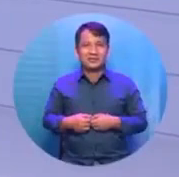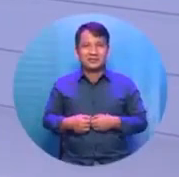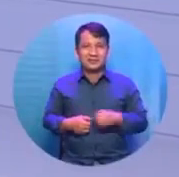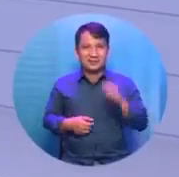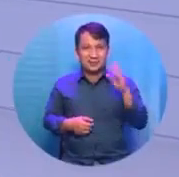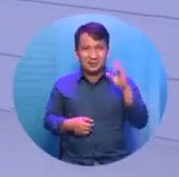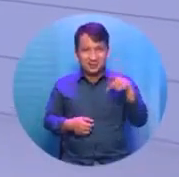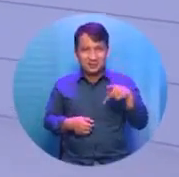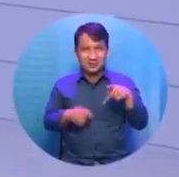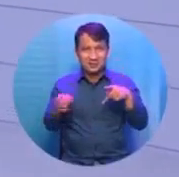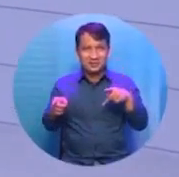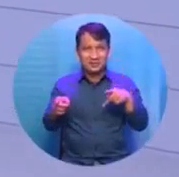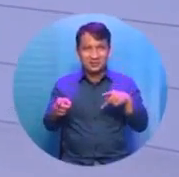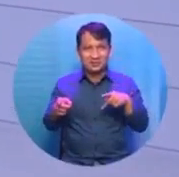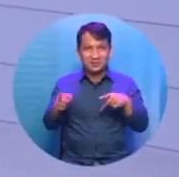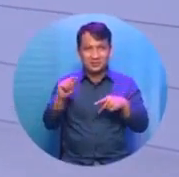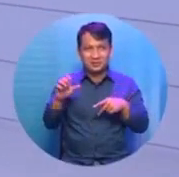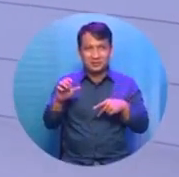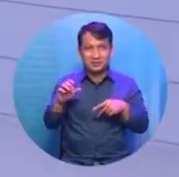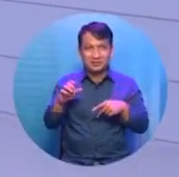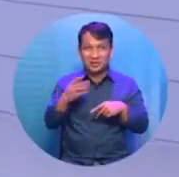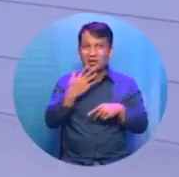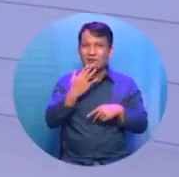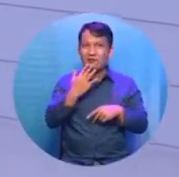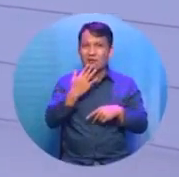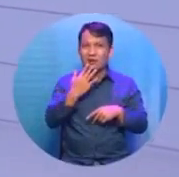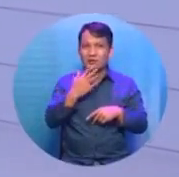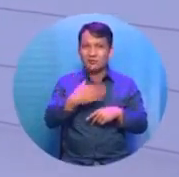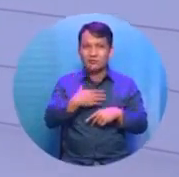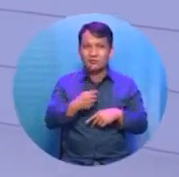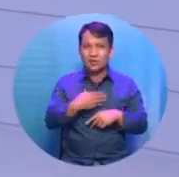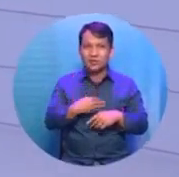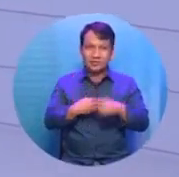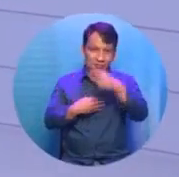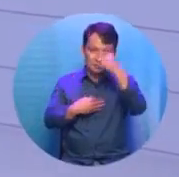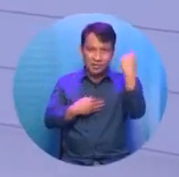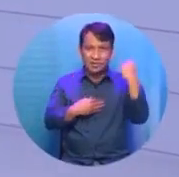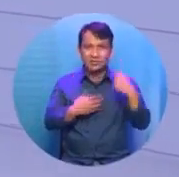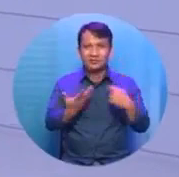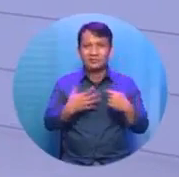Chill. Oh, anong kulay gusto mo? Itim o puti?